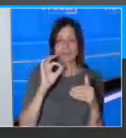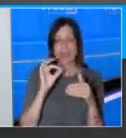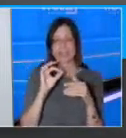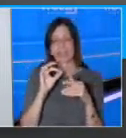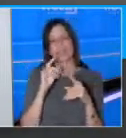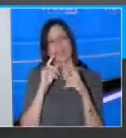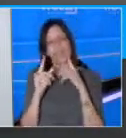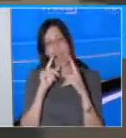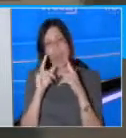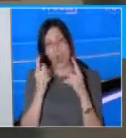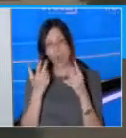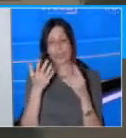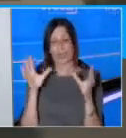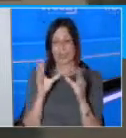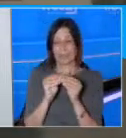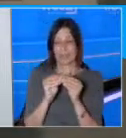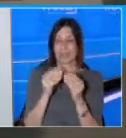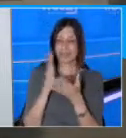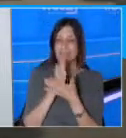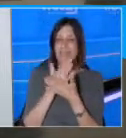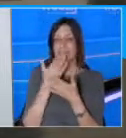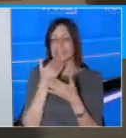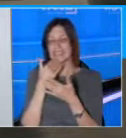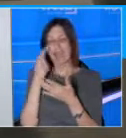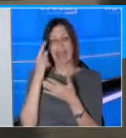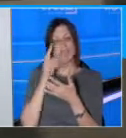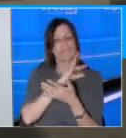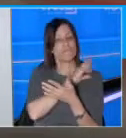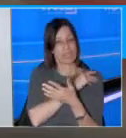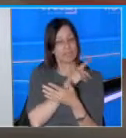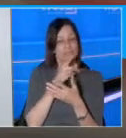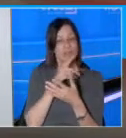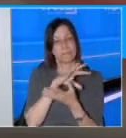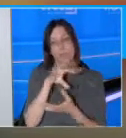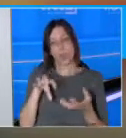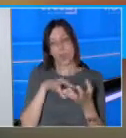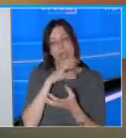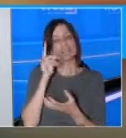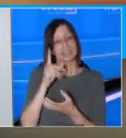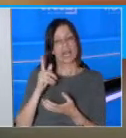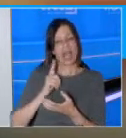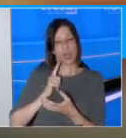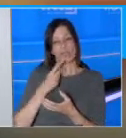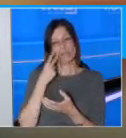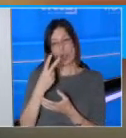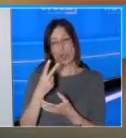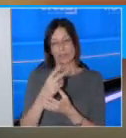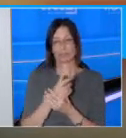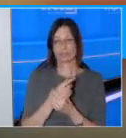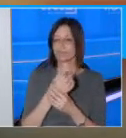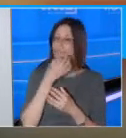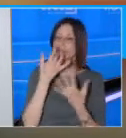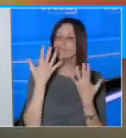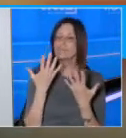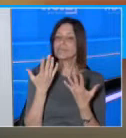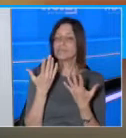דיאלוג פורה בין ישראל לפלסטינים, לדעתי זה מהלך מאוד מורכב, אנחנו צריך לחכות ולראות גם את עד כמה